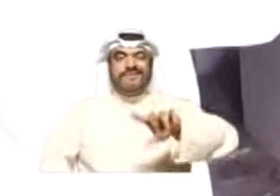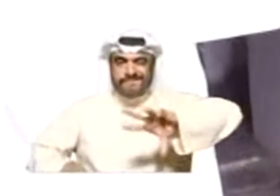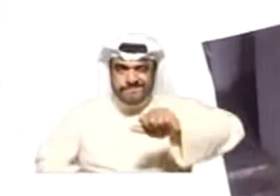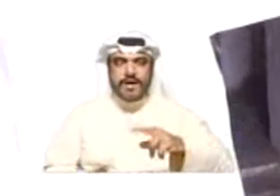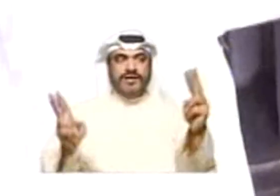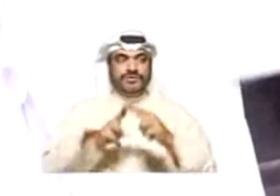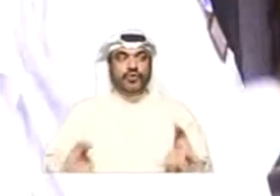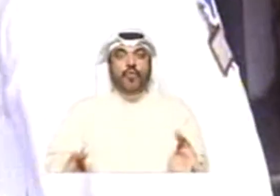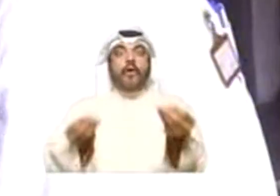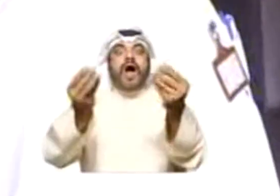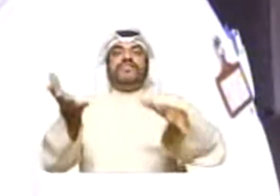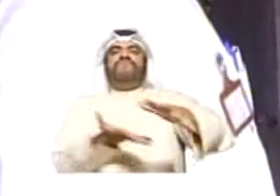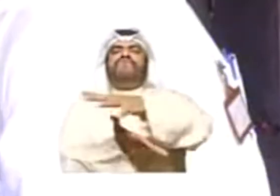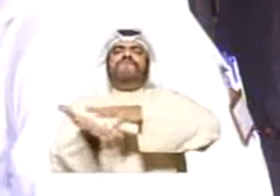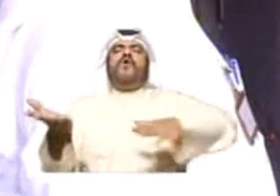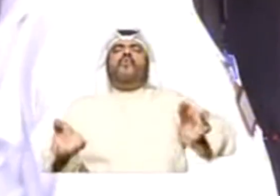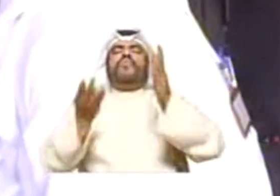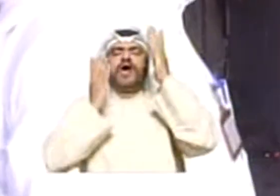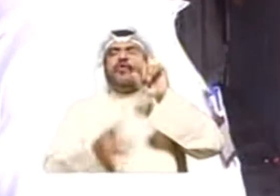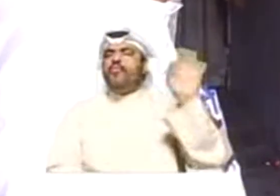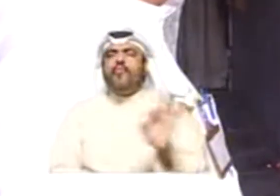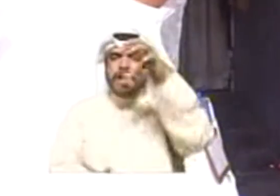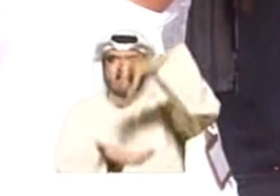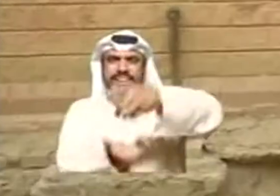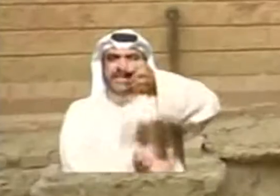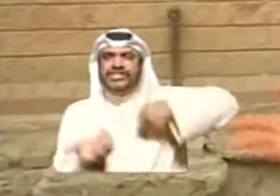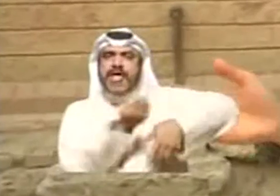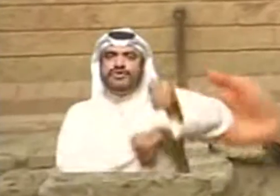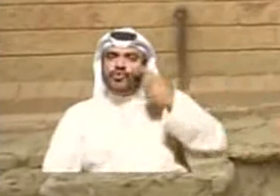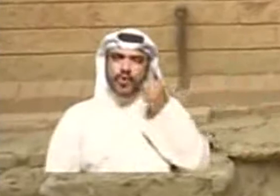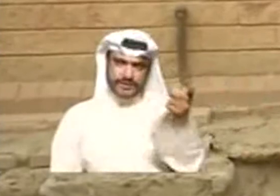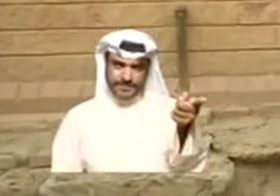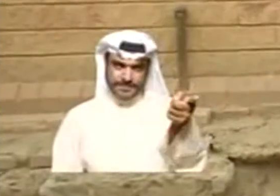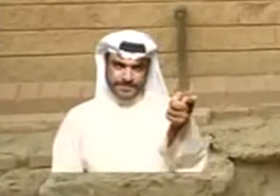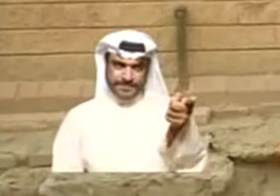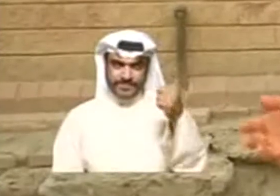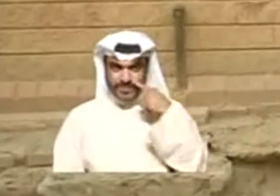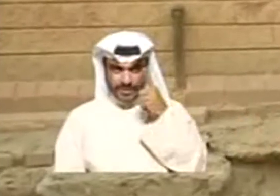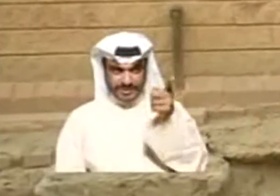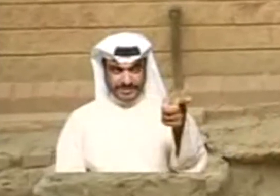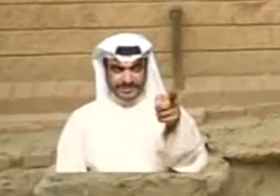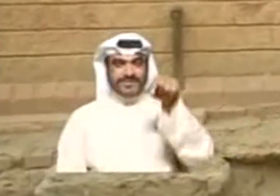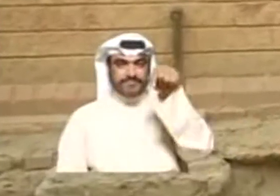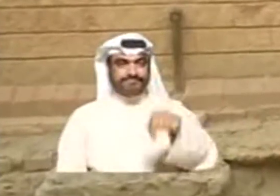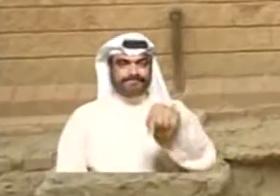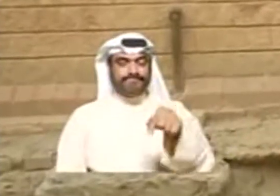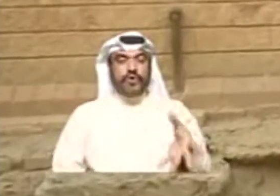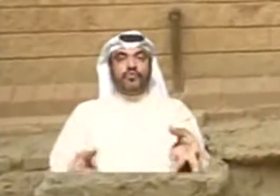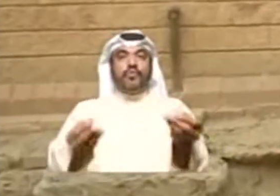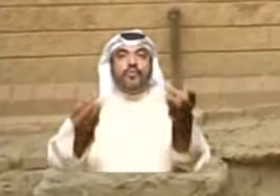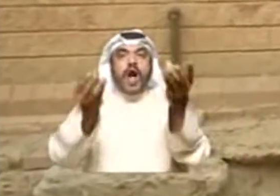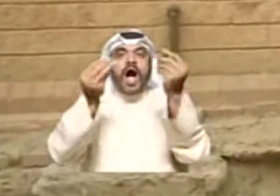معها وتسوية أوضاعهم بصورة قانونية. كما رأينا فريق الضبطية القضائية حرر عددا